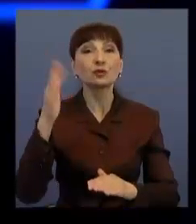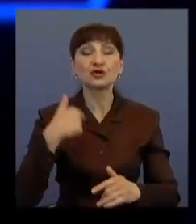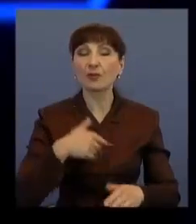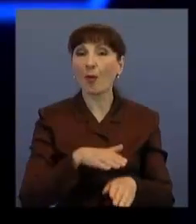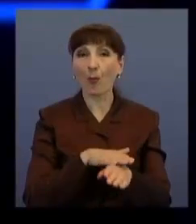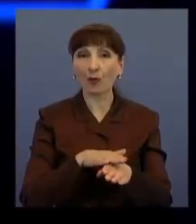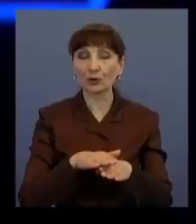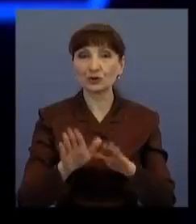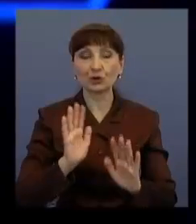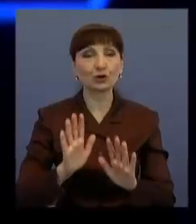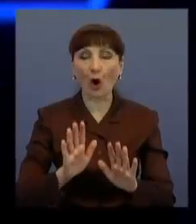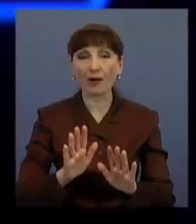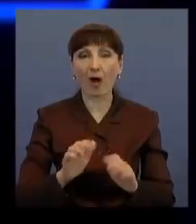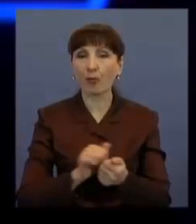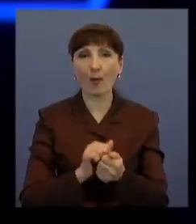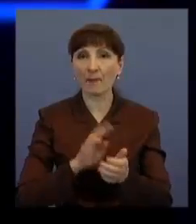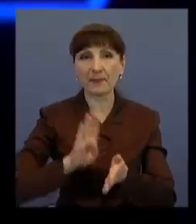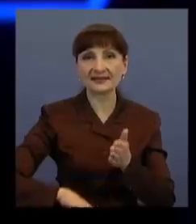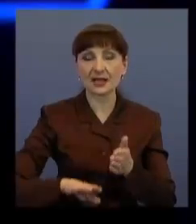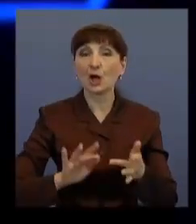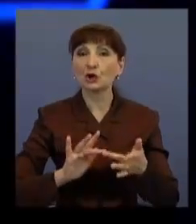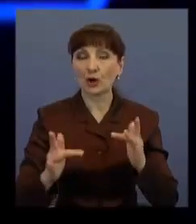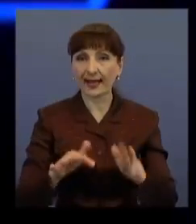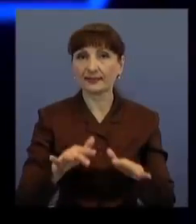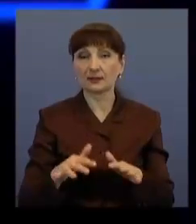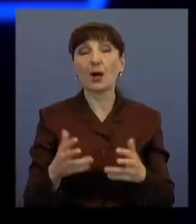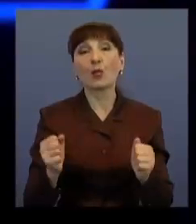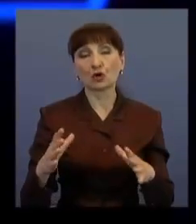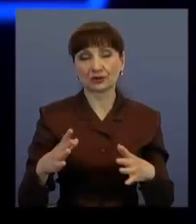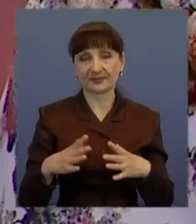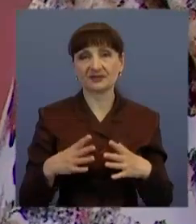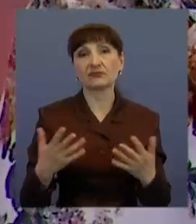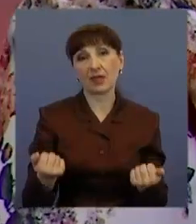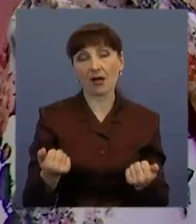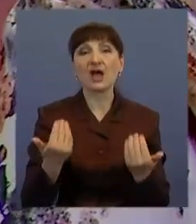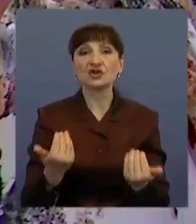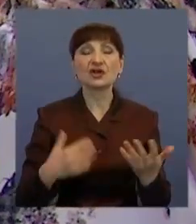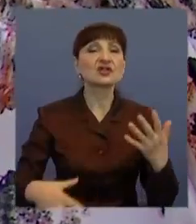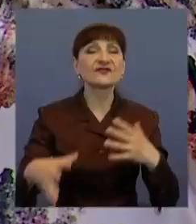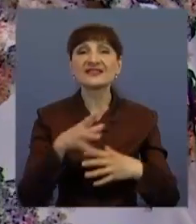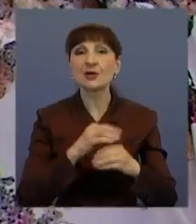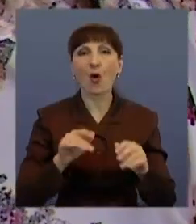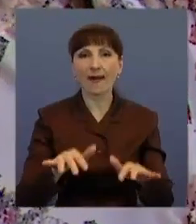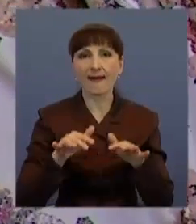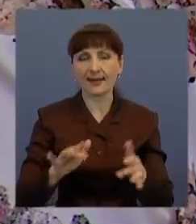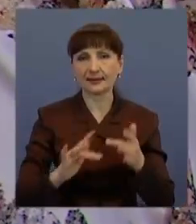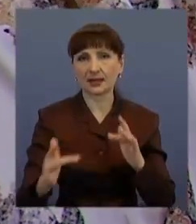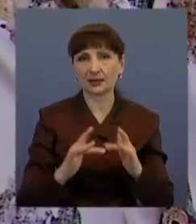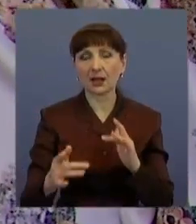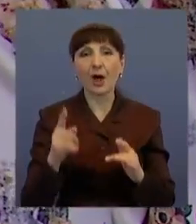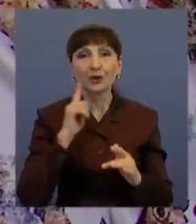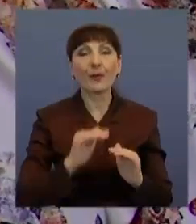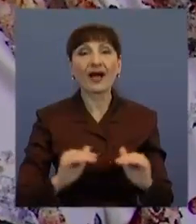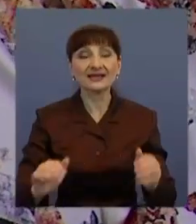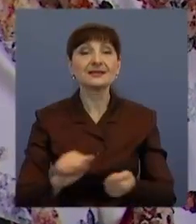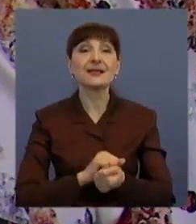полностью перейдем на электронный формат сдачи ЕНТ? Ну, возможно, и перейдем. Сейчас же все переходит на цифровизацию. Угу. Но пока, конечно, дети сдают